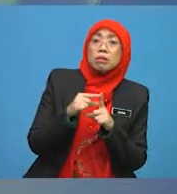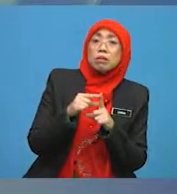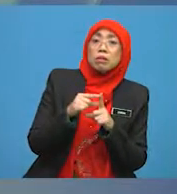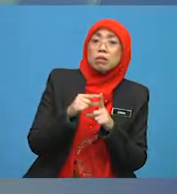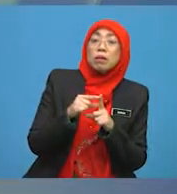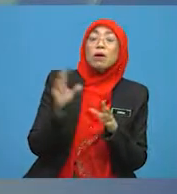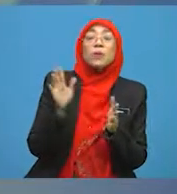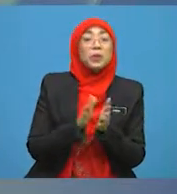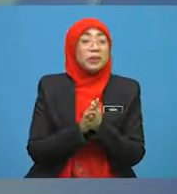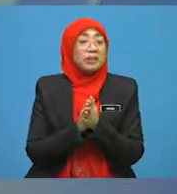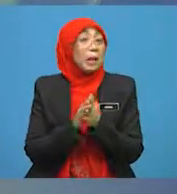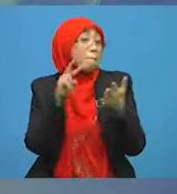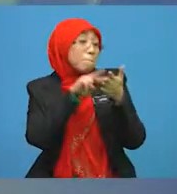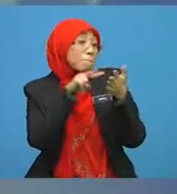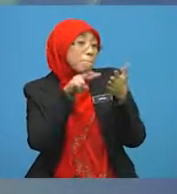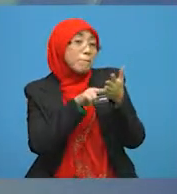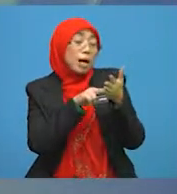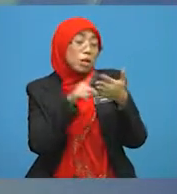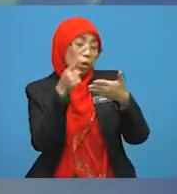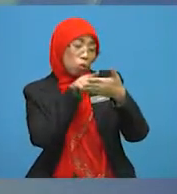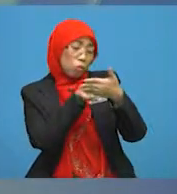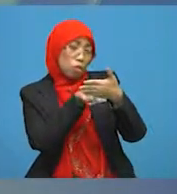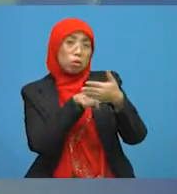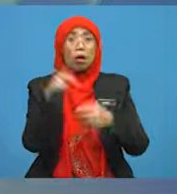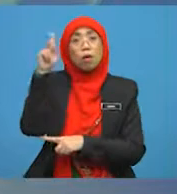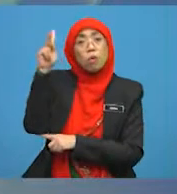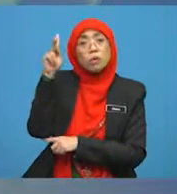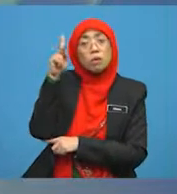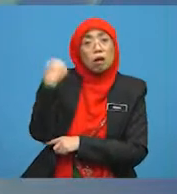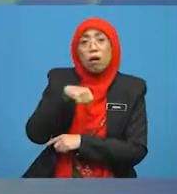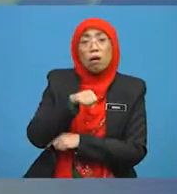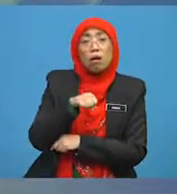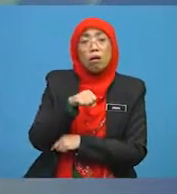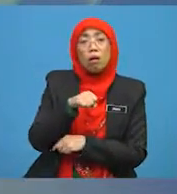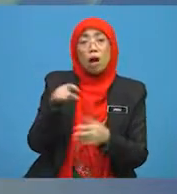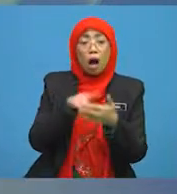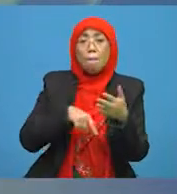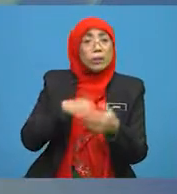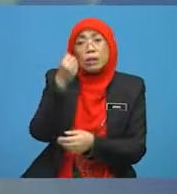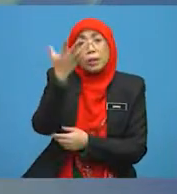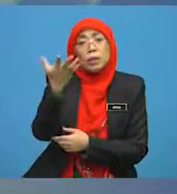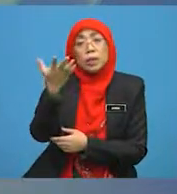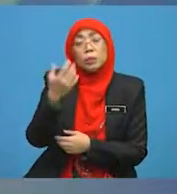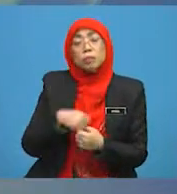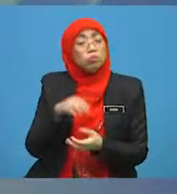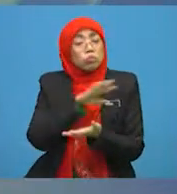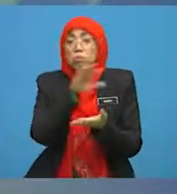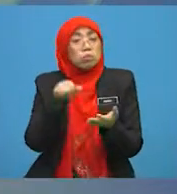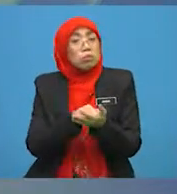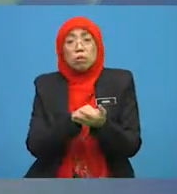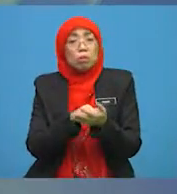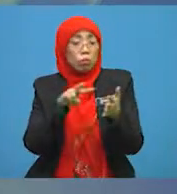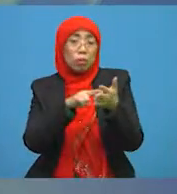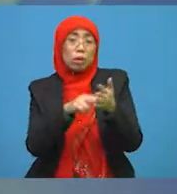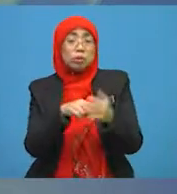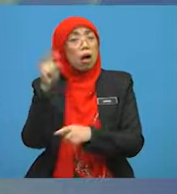kepada kejelasan makna dalam mesej yang kita sampaikan. Kejelasan itu bergantung pada keupayaan